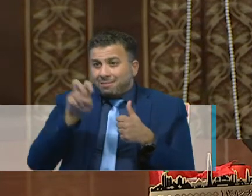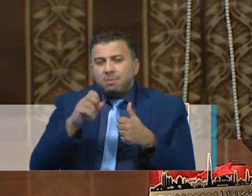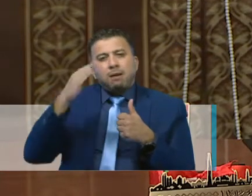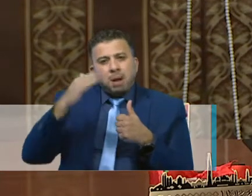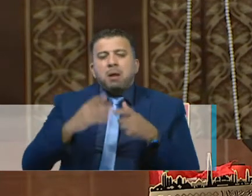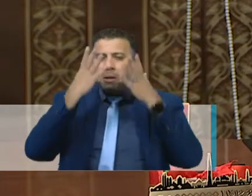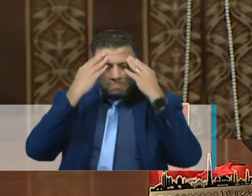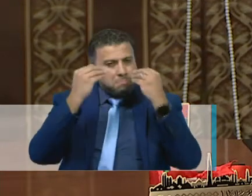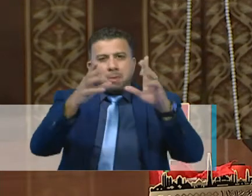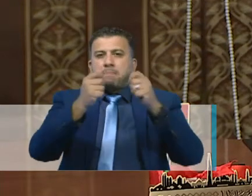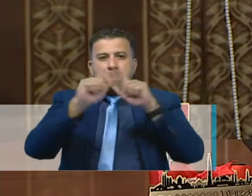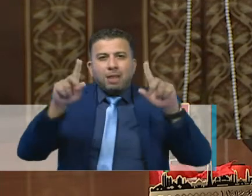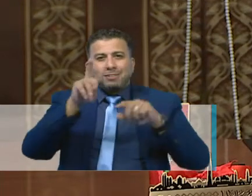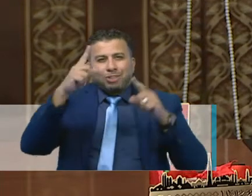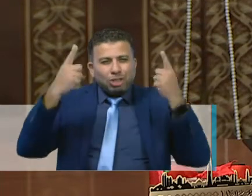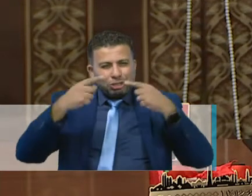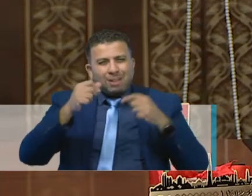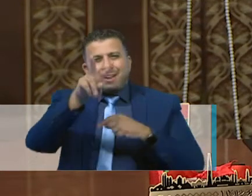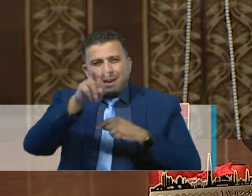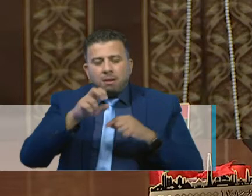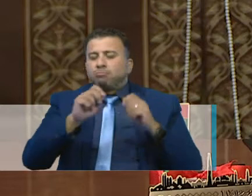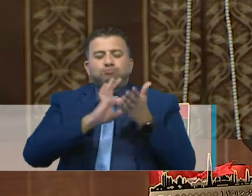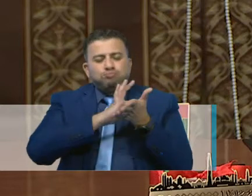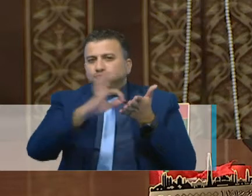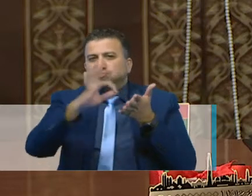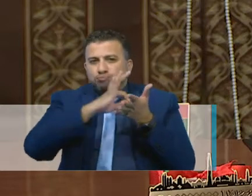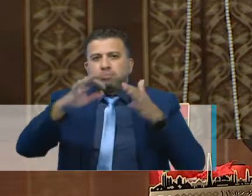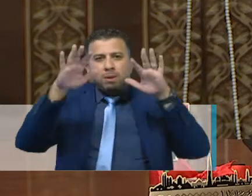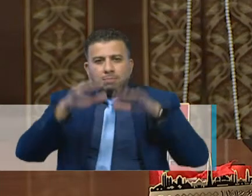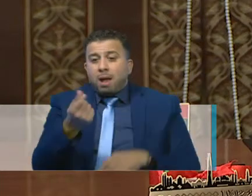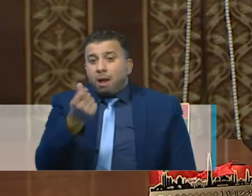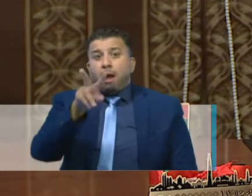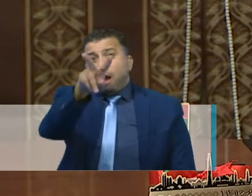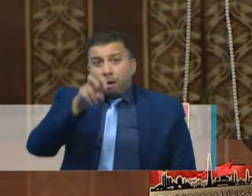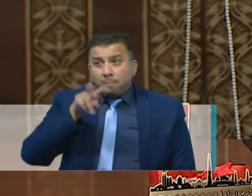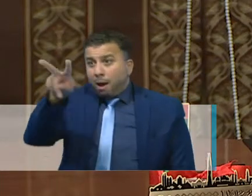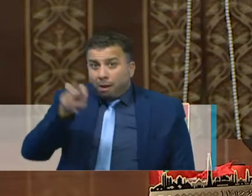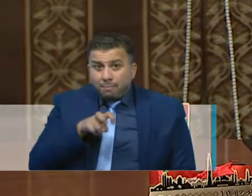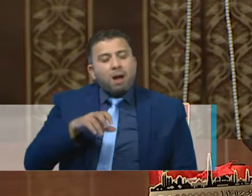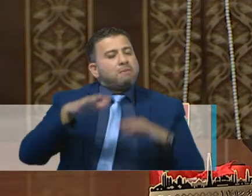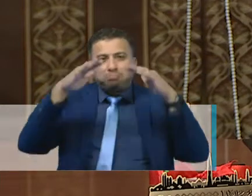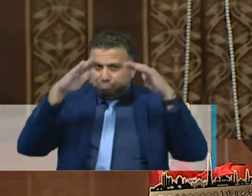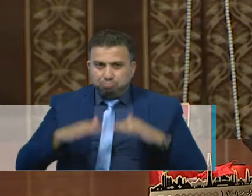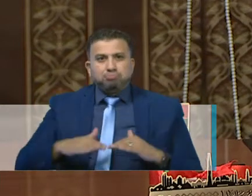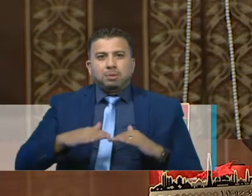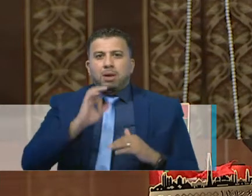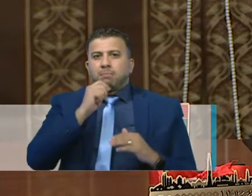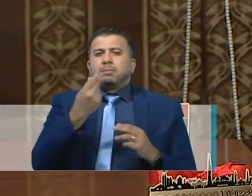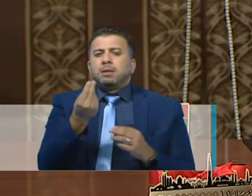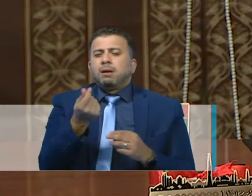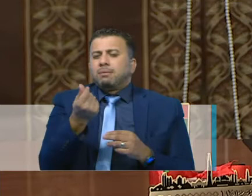بعض الرسوم، كذلك شملت إلغاء وتخفيض بعض الغرامات، بالإضافة إلى